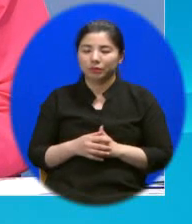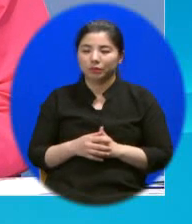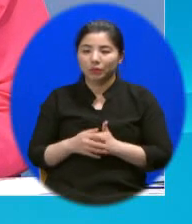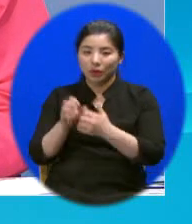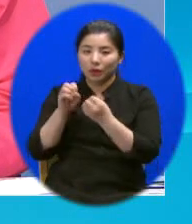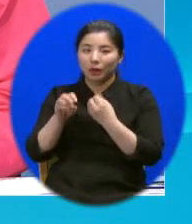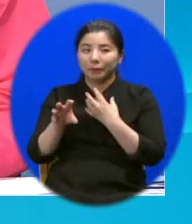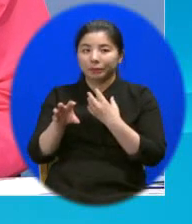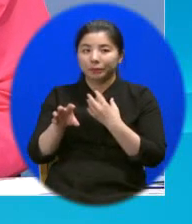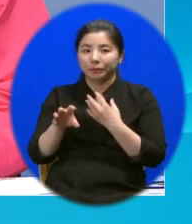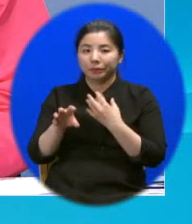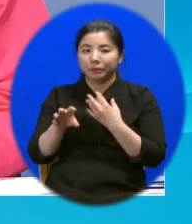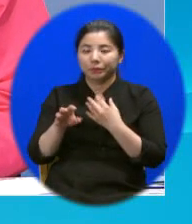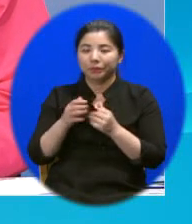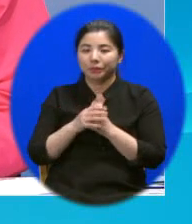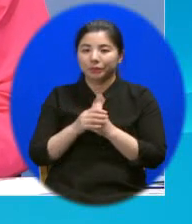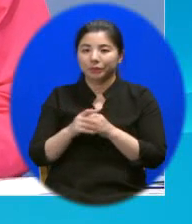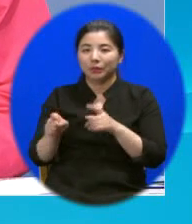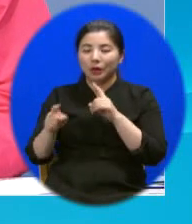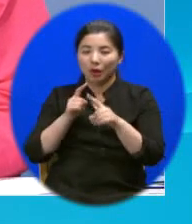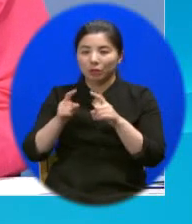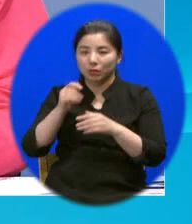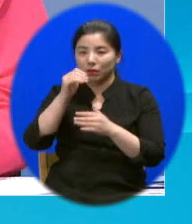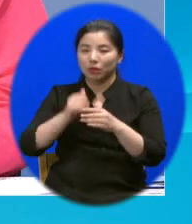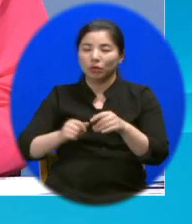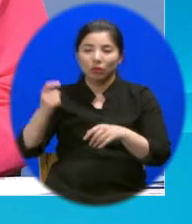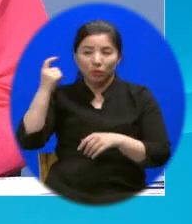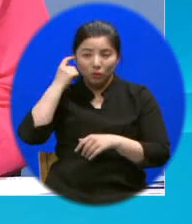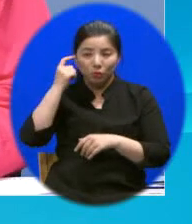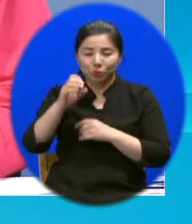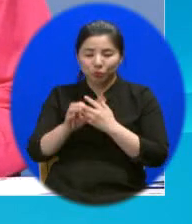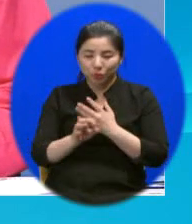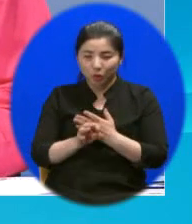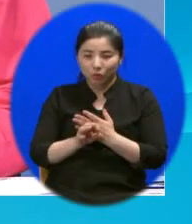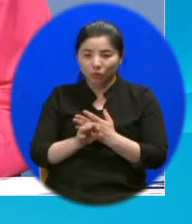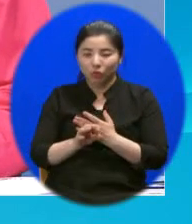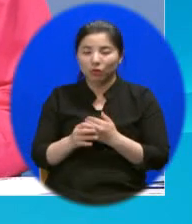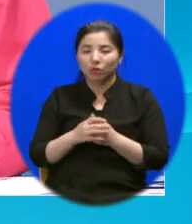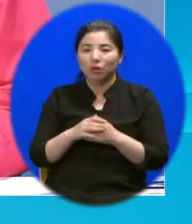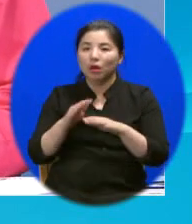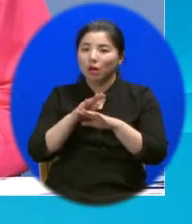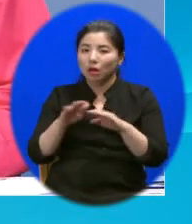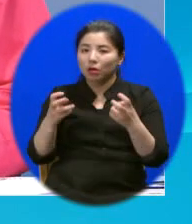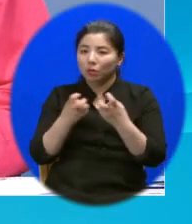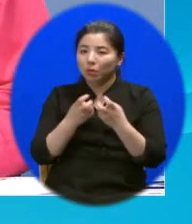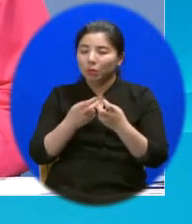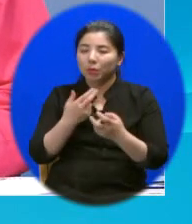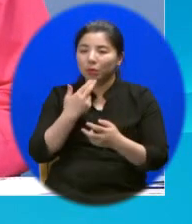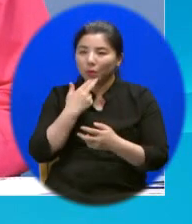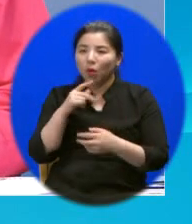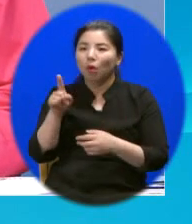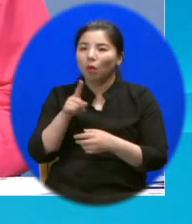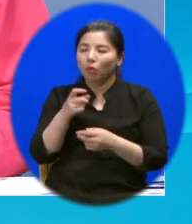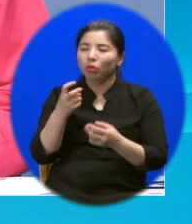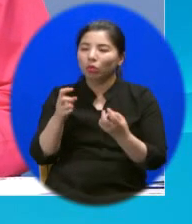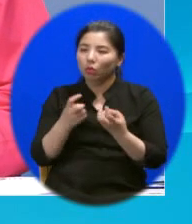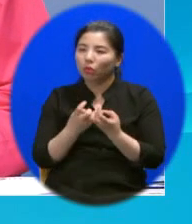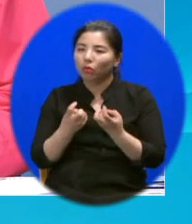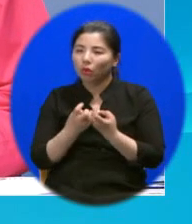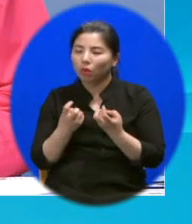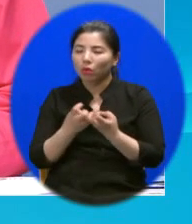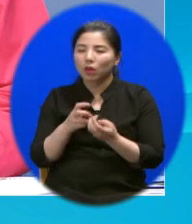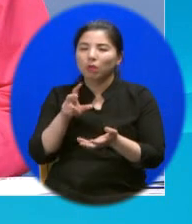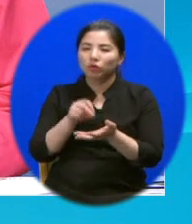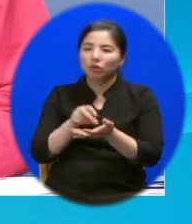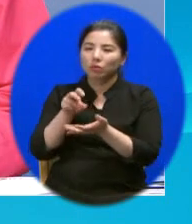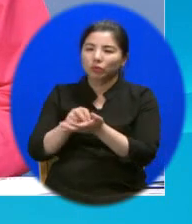답변 말씀하시는 내용을 들어보면 은 어 해 결 책 은 없고 어떤 문제점만 지금